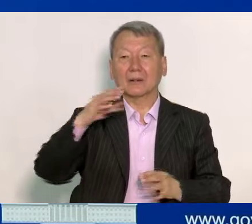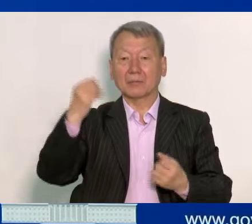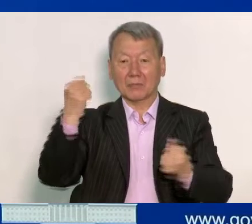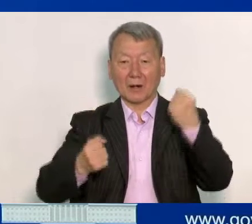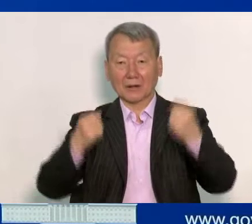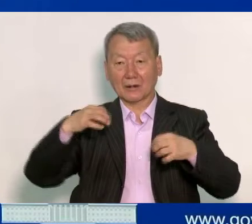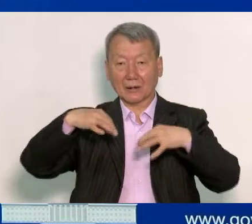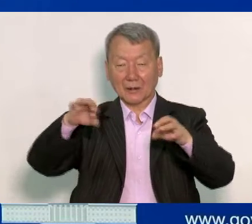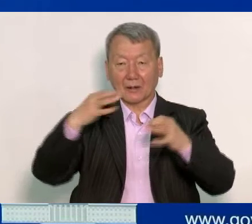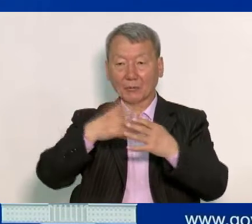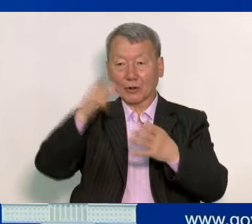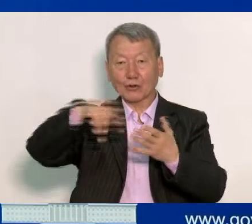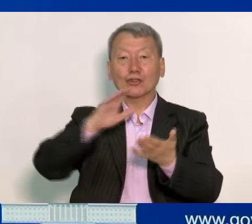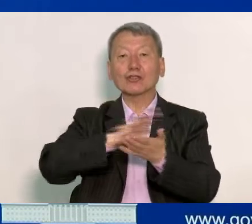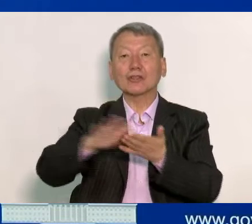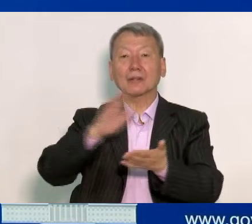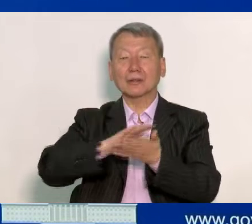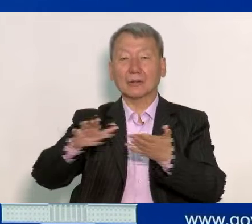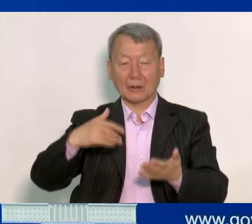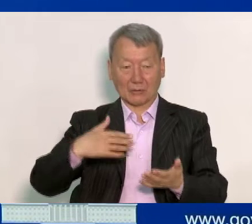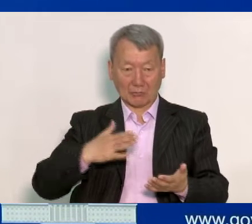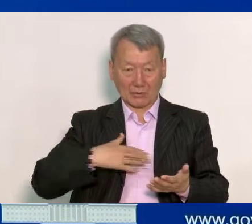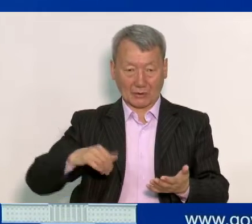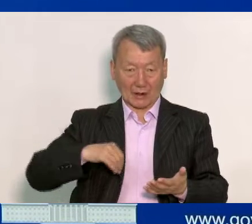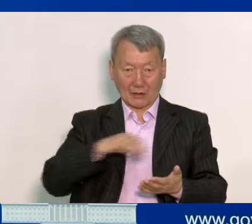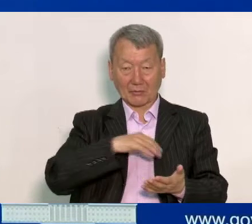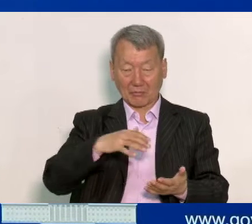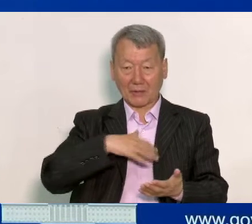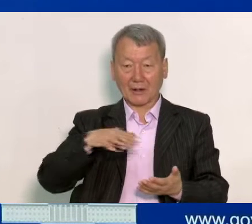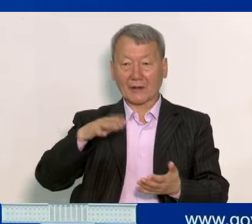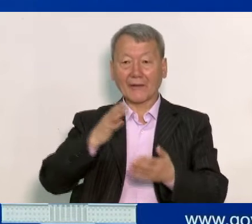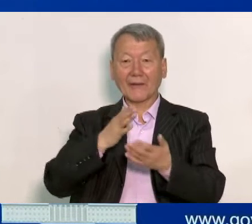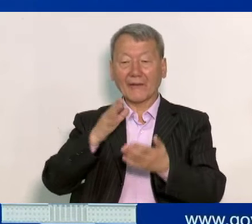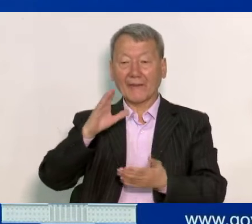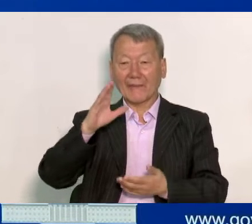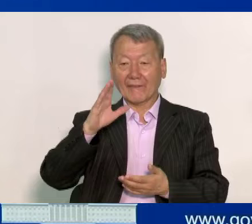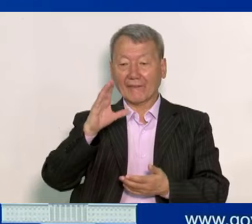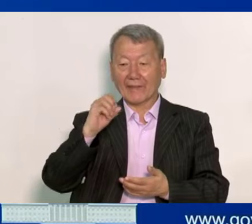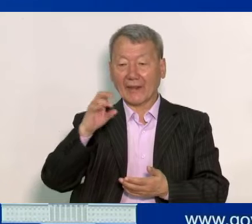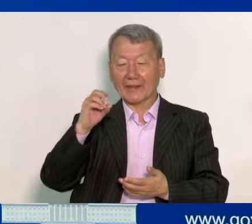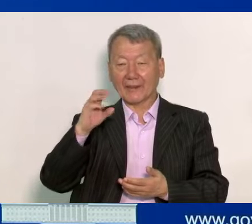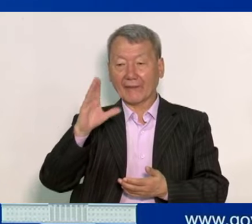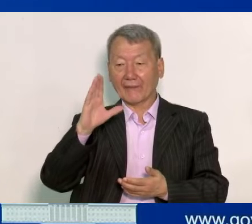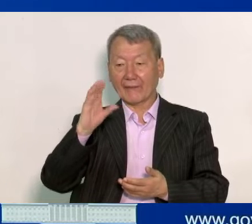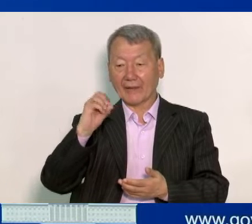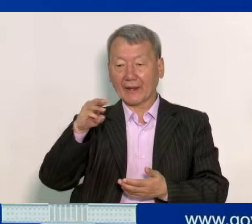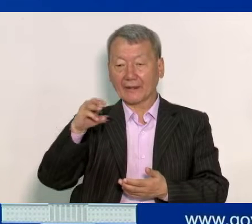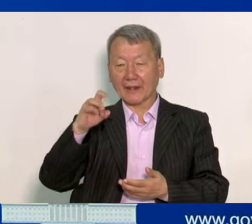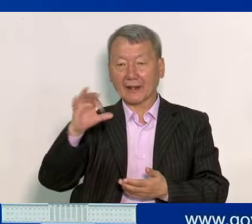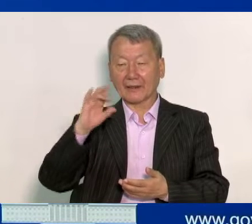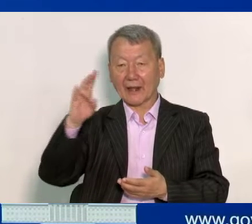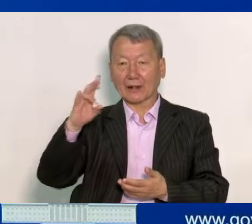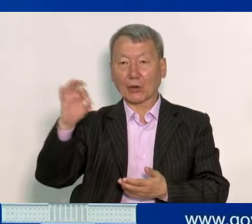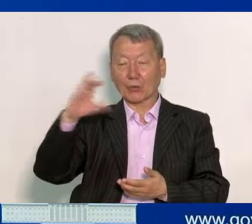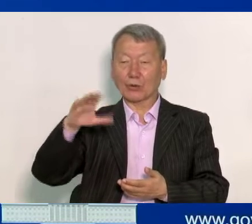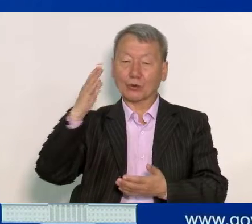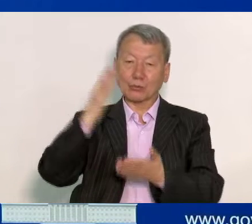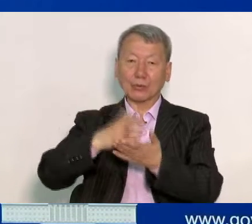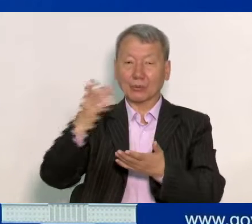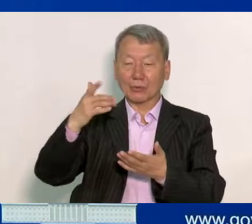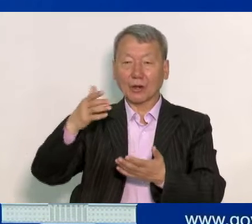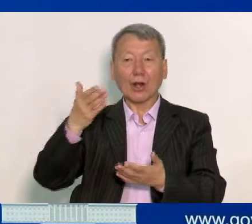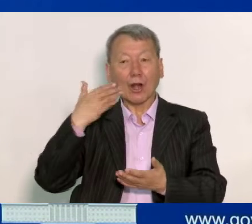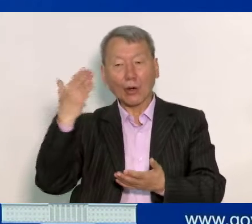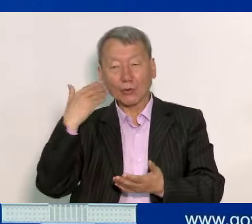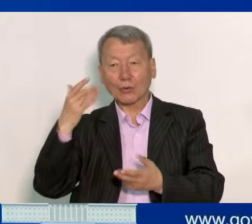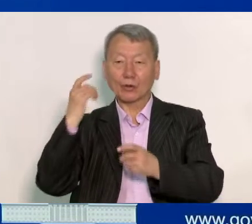транспортту дезинфекциялоо иштерин биз өзүбүздүн мойнубузга алганбыз. Ал жерде ветеринардык көзөмөлгө жаткан жүк барбы жокпу, жеңил